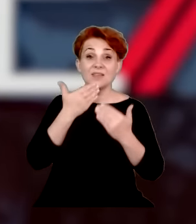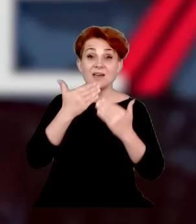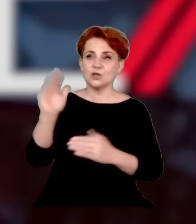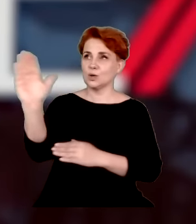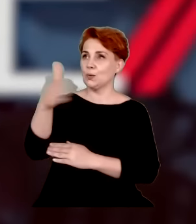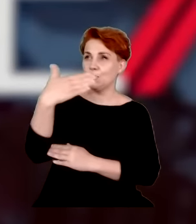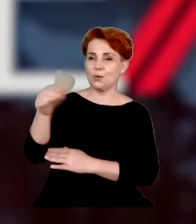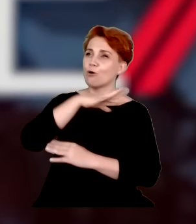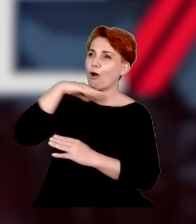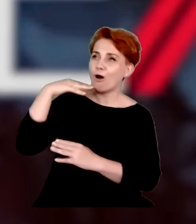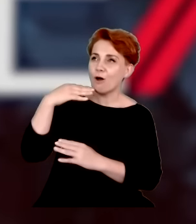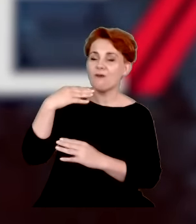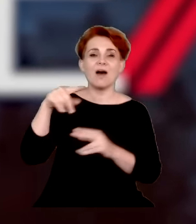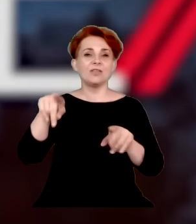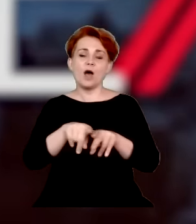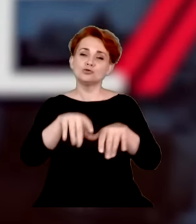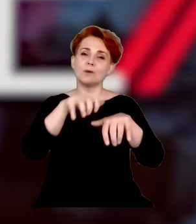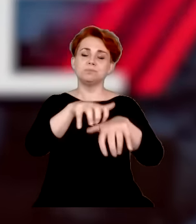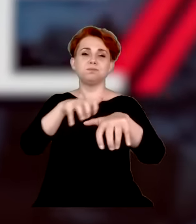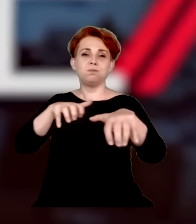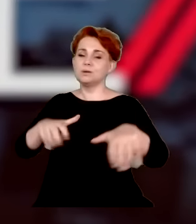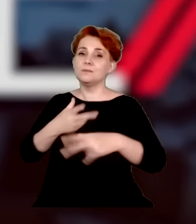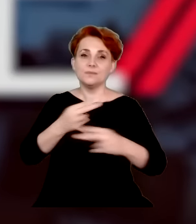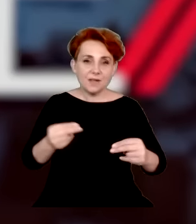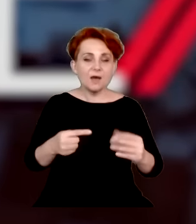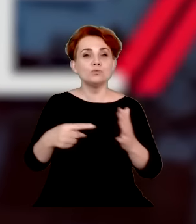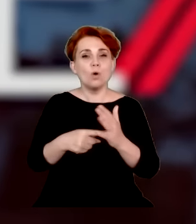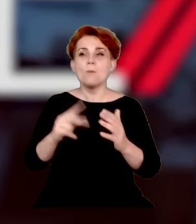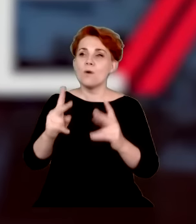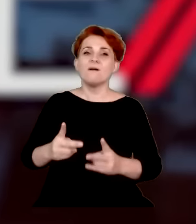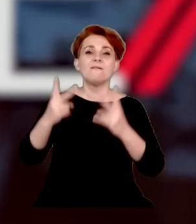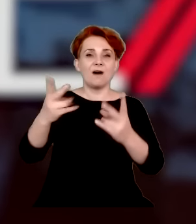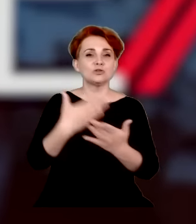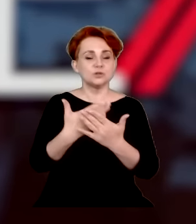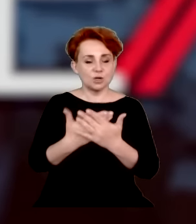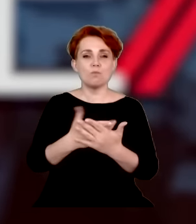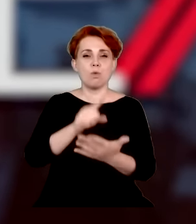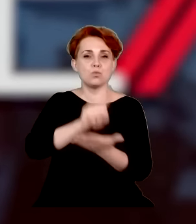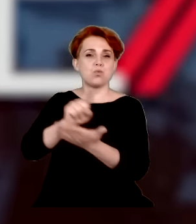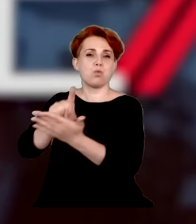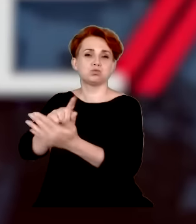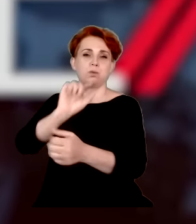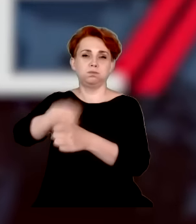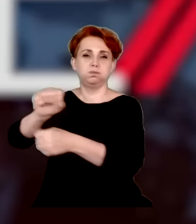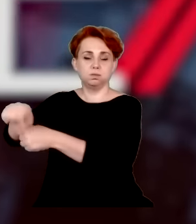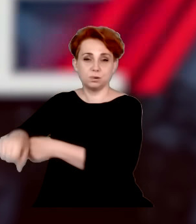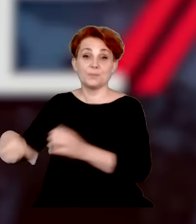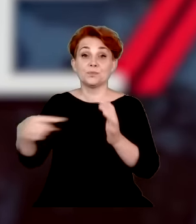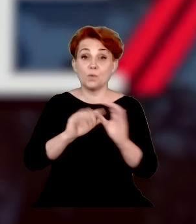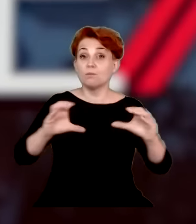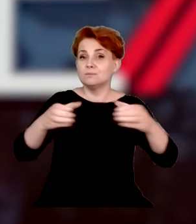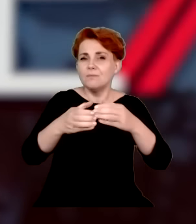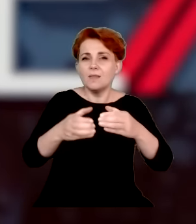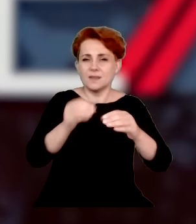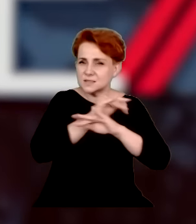paradom zyskali ten powszechny szacunek. Na swoją pozycję pułki ułańskie zapracowały w boju. O jednym z takich pułków, może nawet